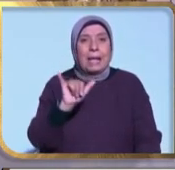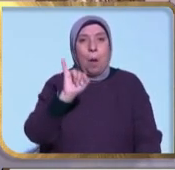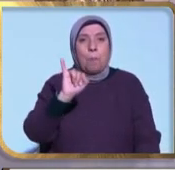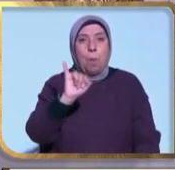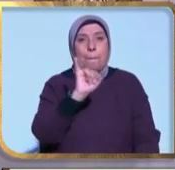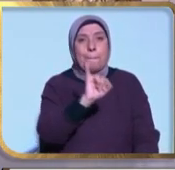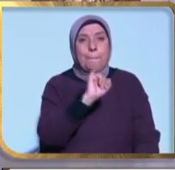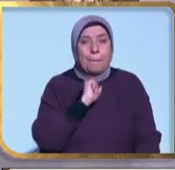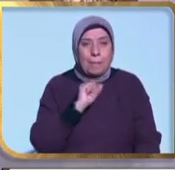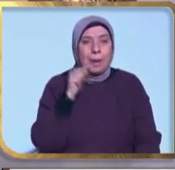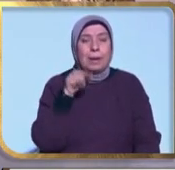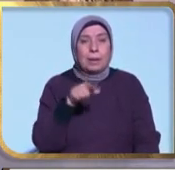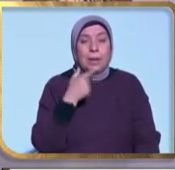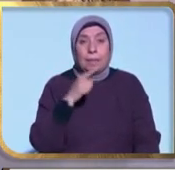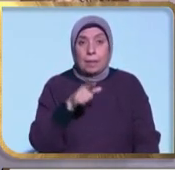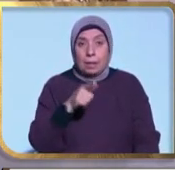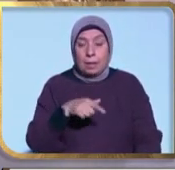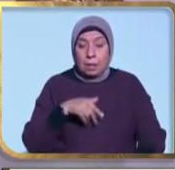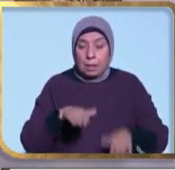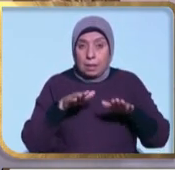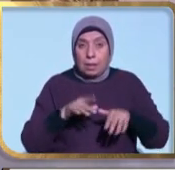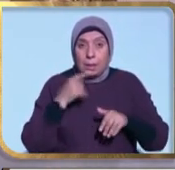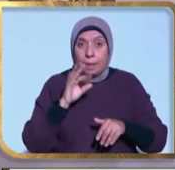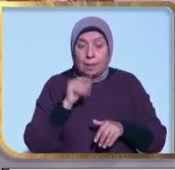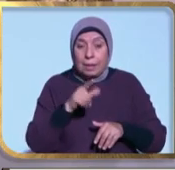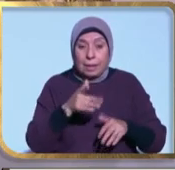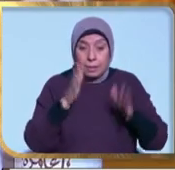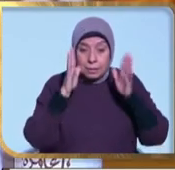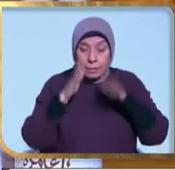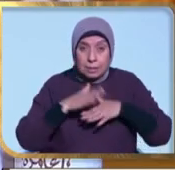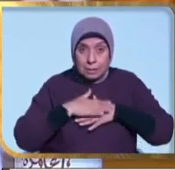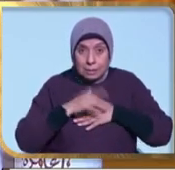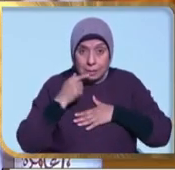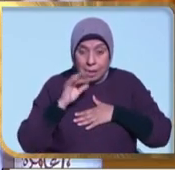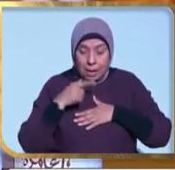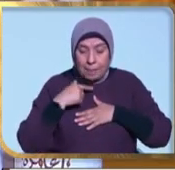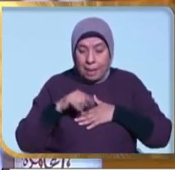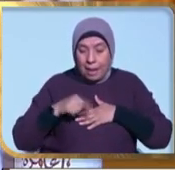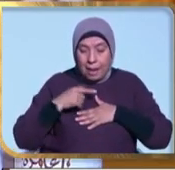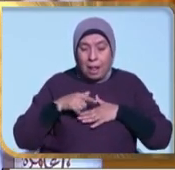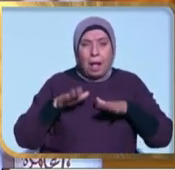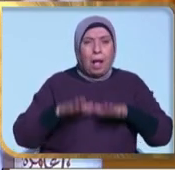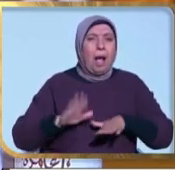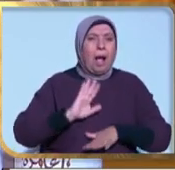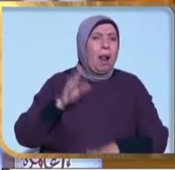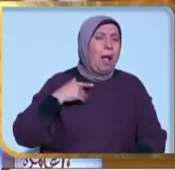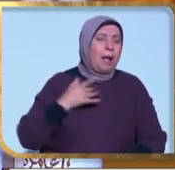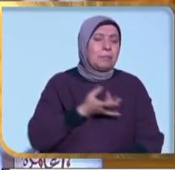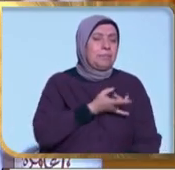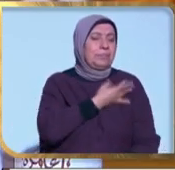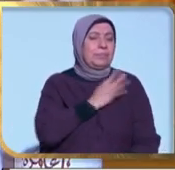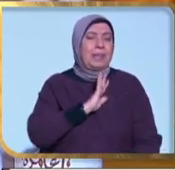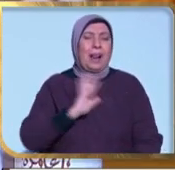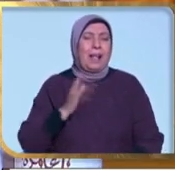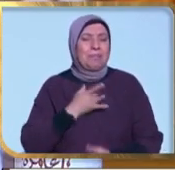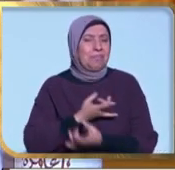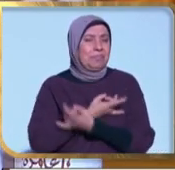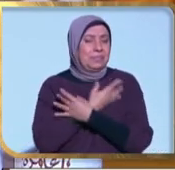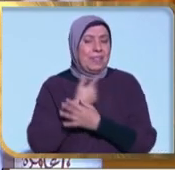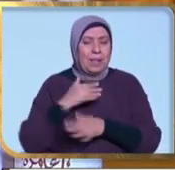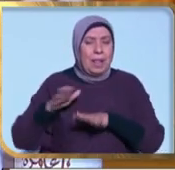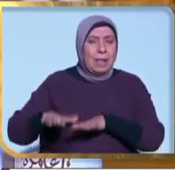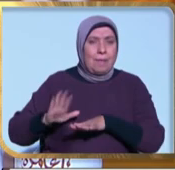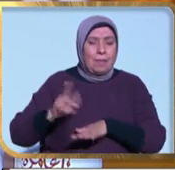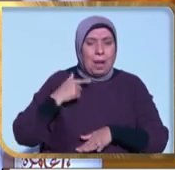لا يصلى بالتيمم الا فرد واحد بس يعني ماعدش متممه كده مثلا لو انا تيممت الفرد الظهر